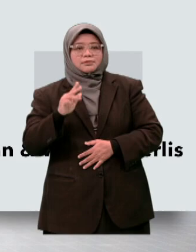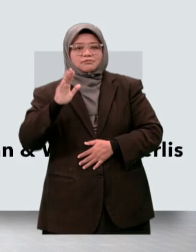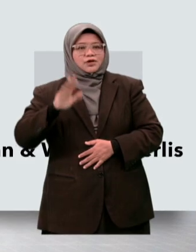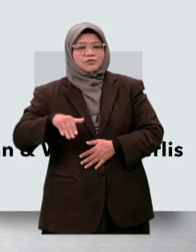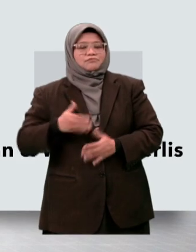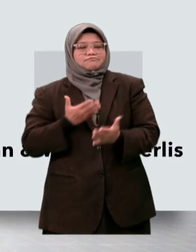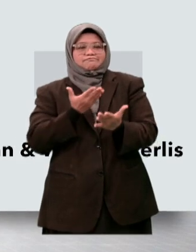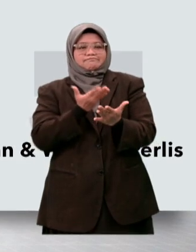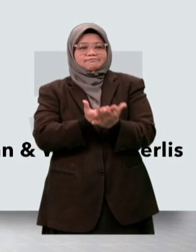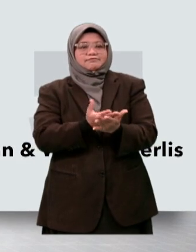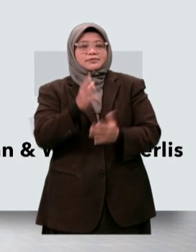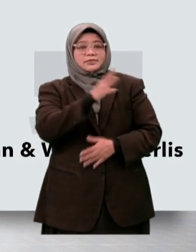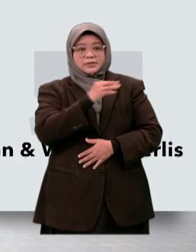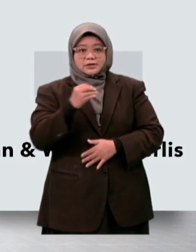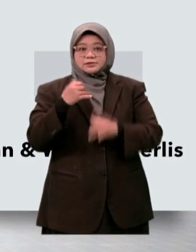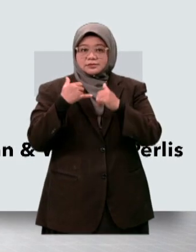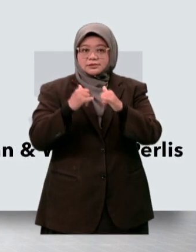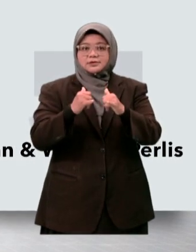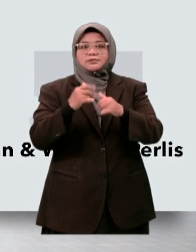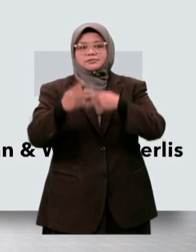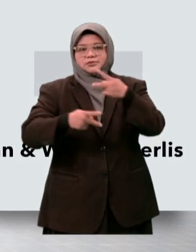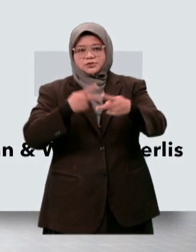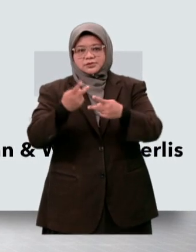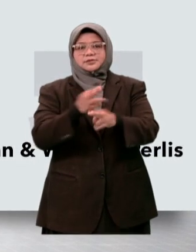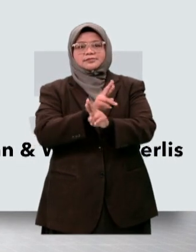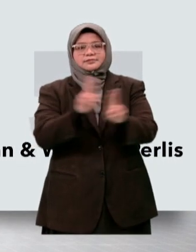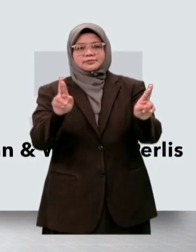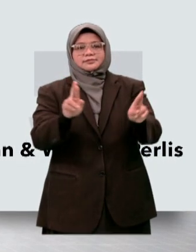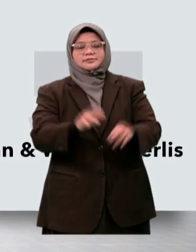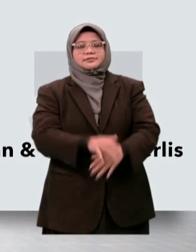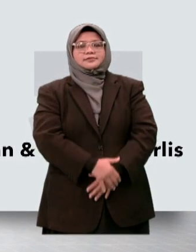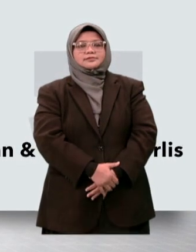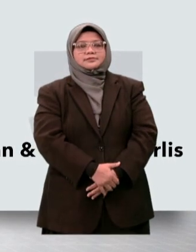dibentangkan dan ia masih dalam proses penyediaan